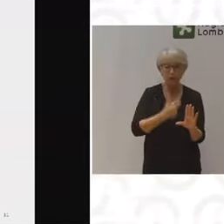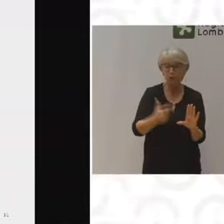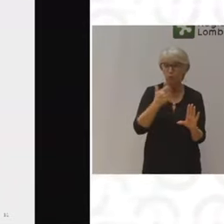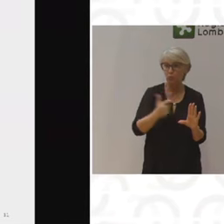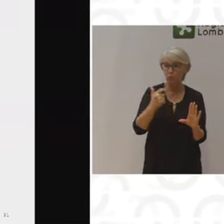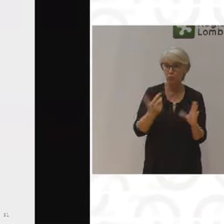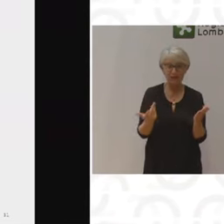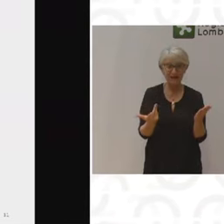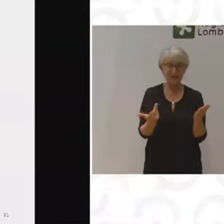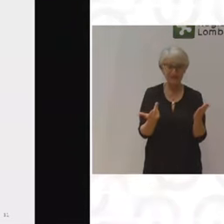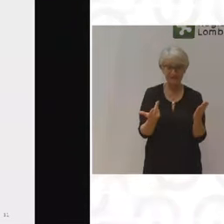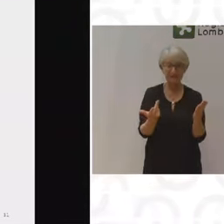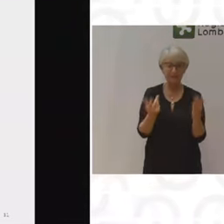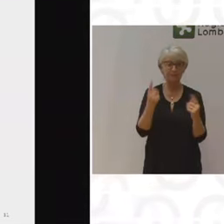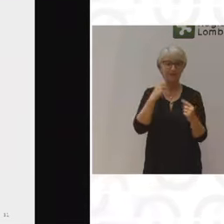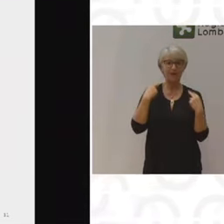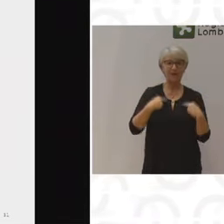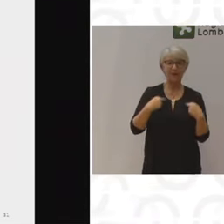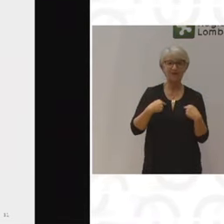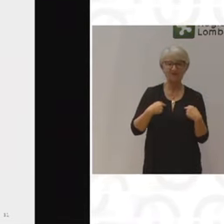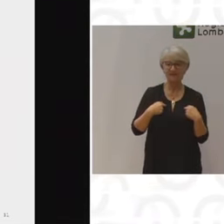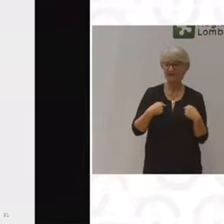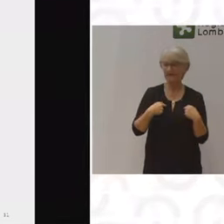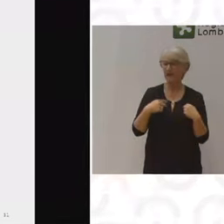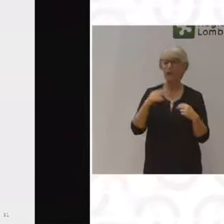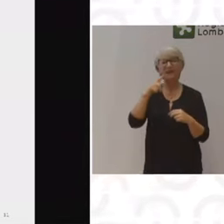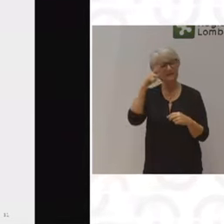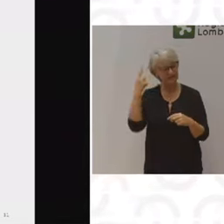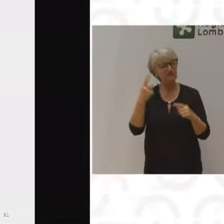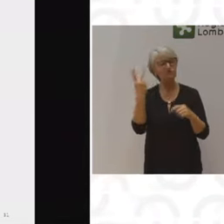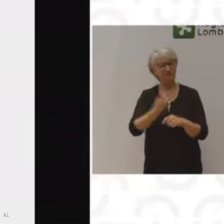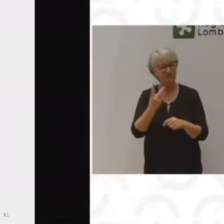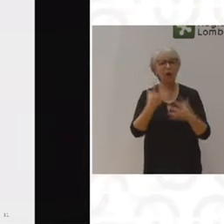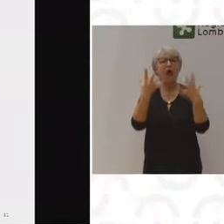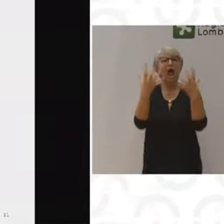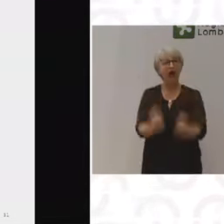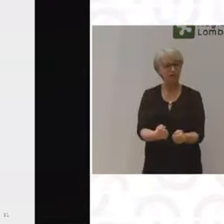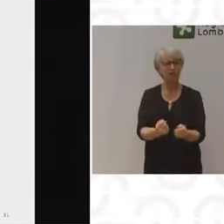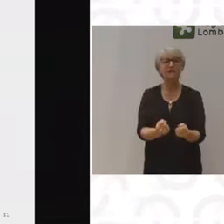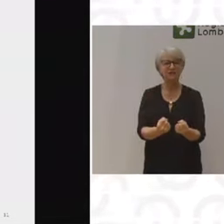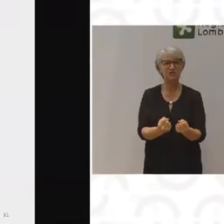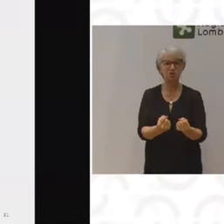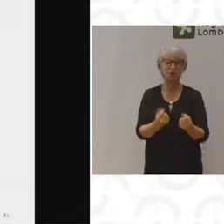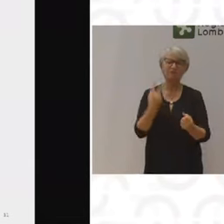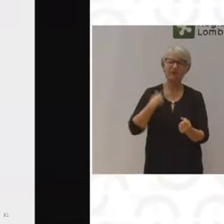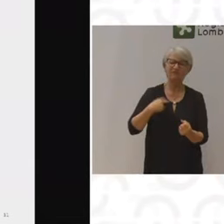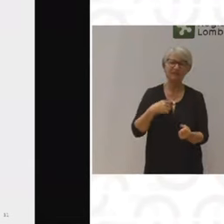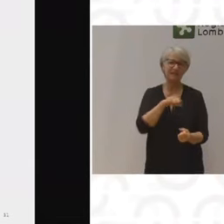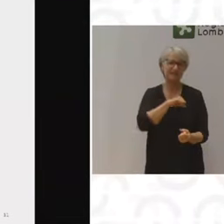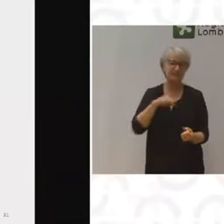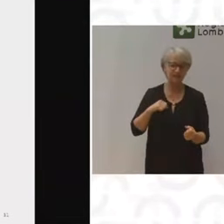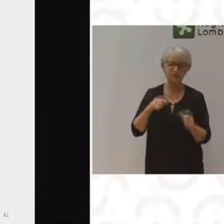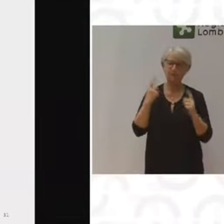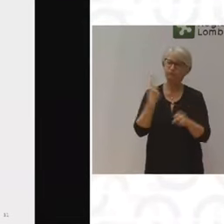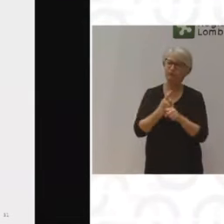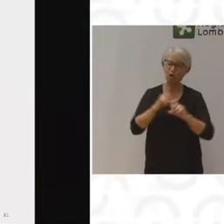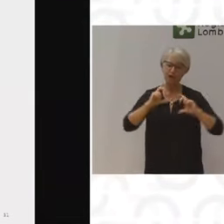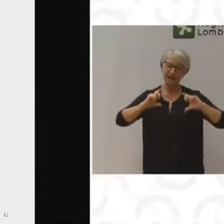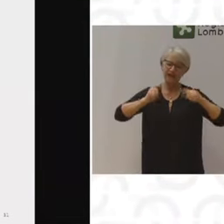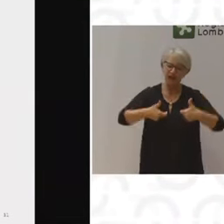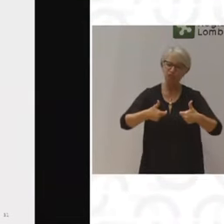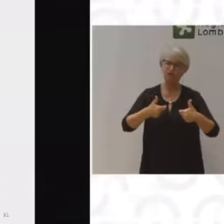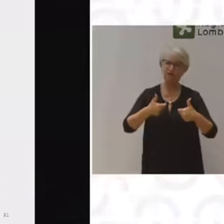il torpore della nostra condizione esistenziale frutto di una difficile accettazione seguita da una vita costellata di sacrifici. Reagire per tempo